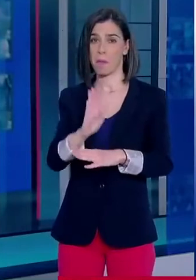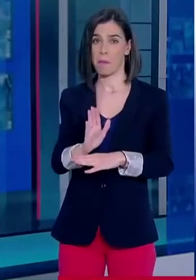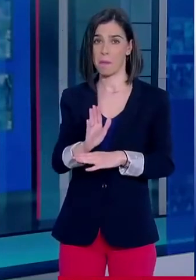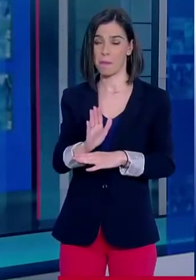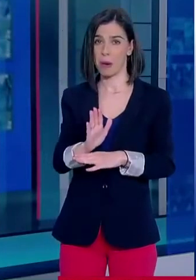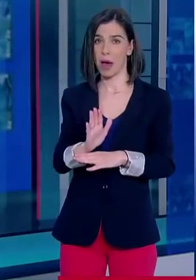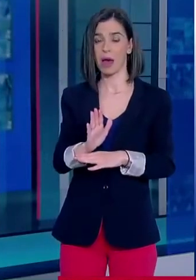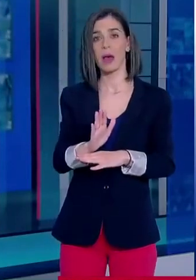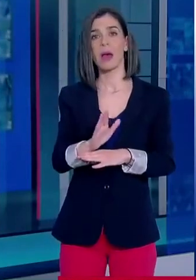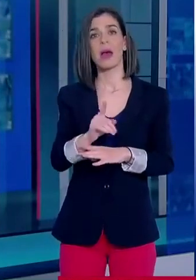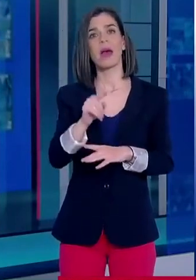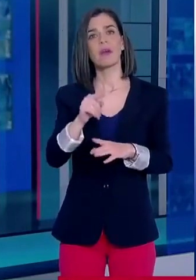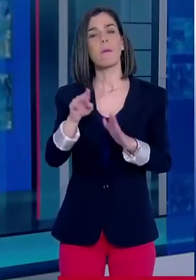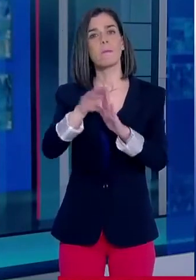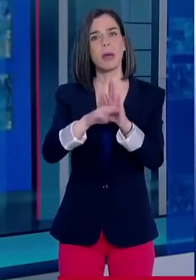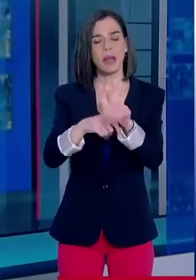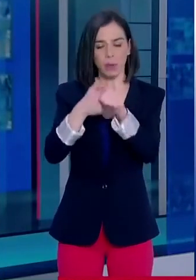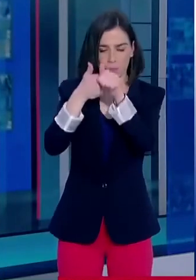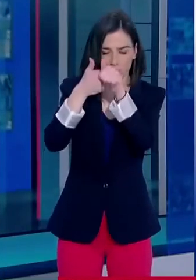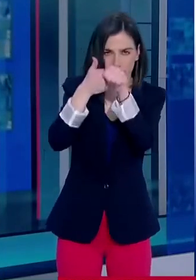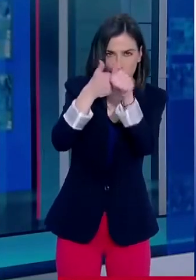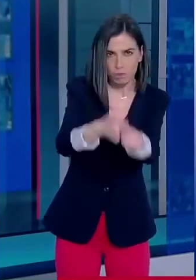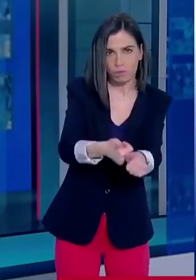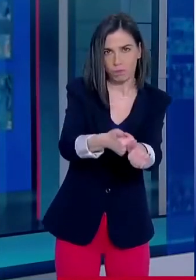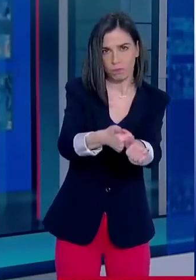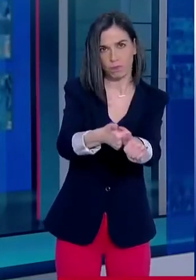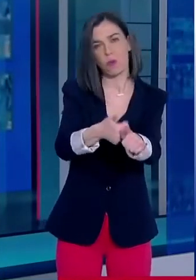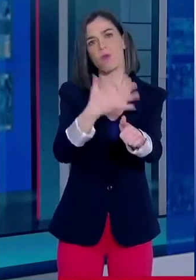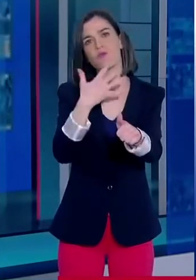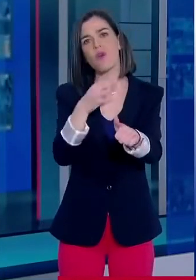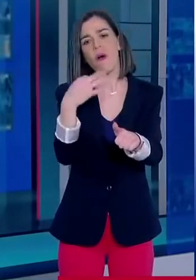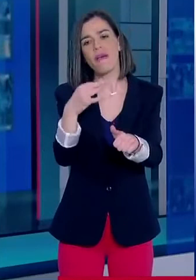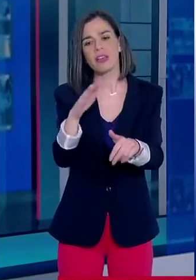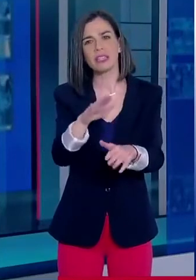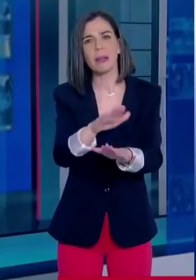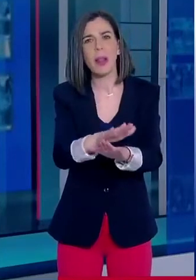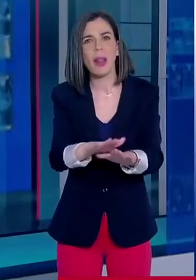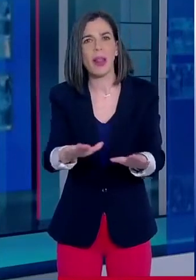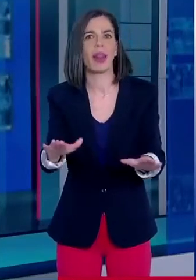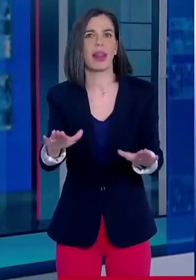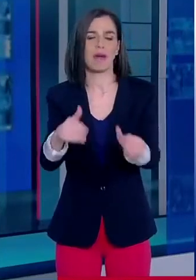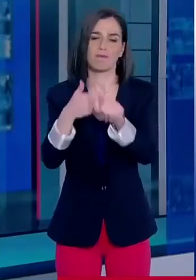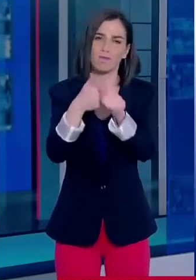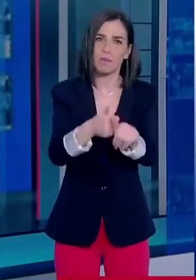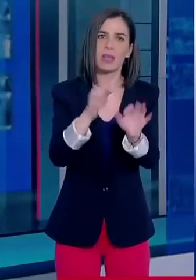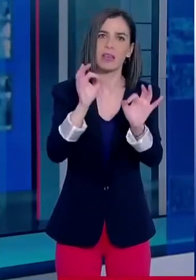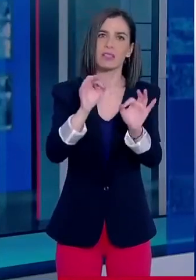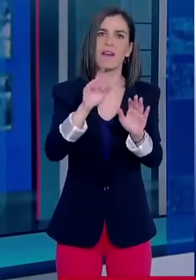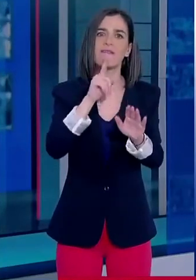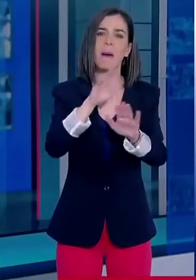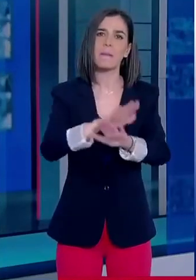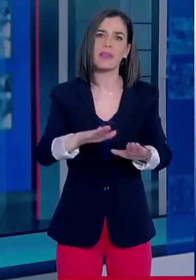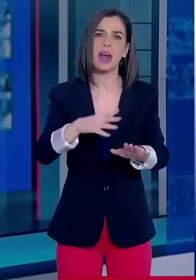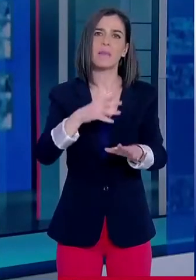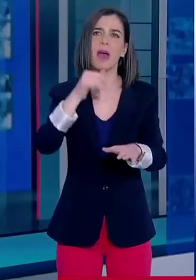η Συνομοσπονδία, τηρούνται με θρησκευτική ευλάβεια. Γιατί αφορούν πάρα πολύ ευαίσθητο πληθυσμό και φυσικά και τα παιδιά αυτά με